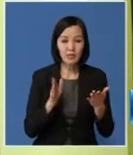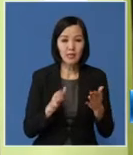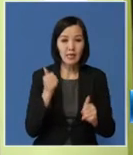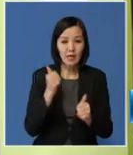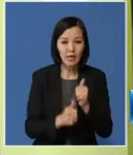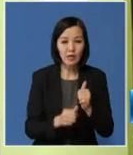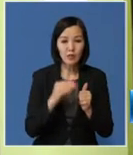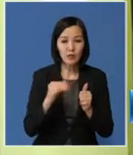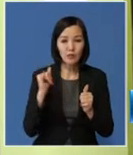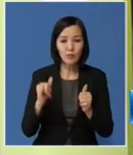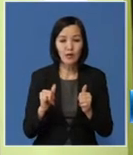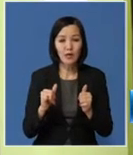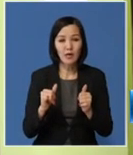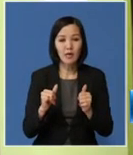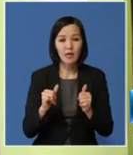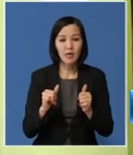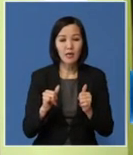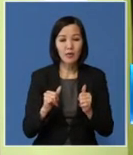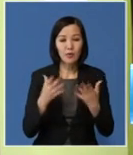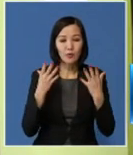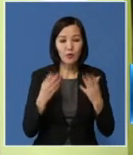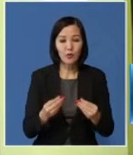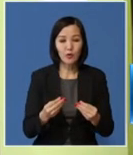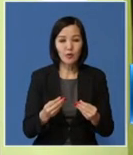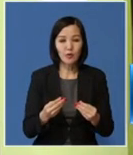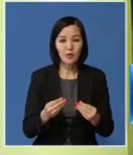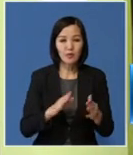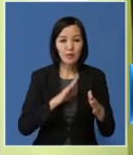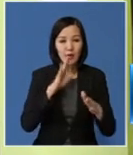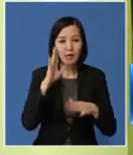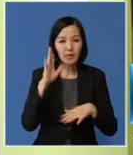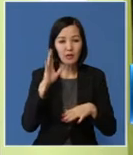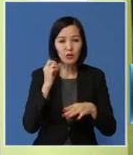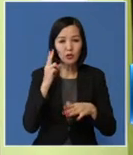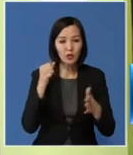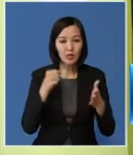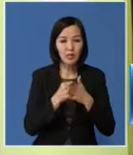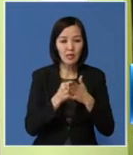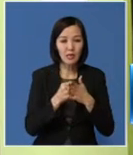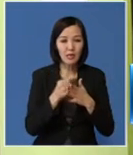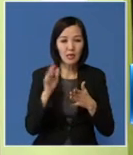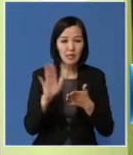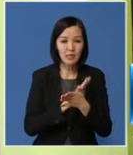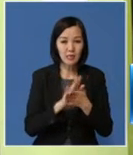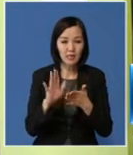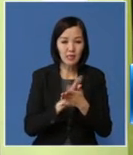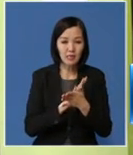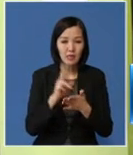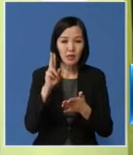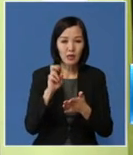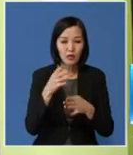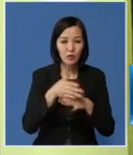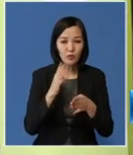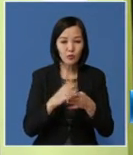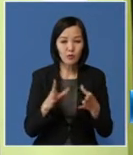сайын мешітте таратылады. Яғни жұма күні ертеңгісін түске дейін жұма намазы біткенше осы қайырымдылық 200 бөлке нан